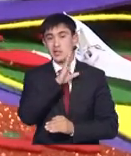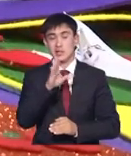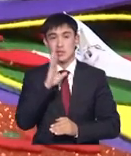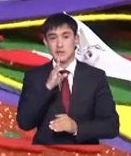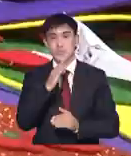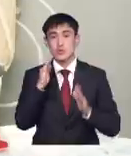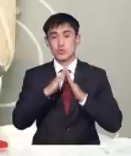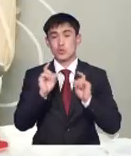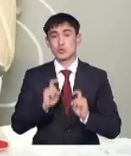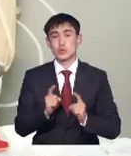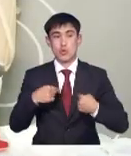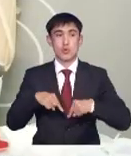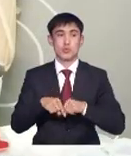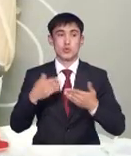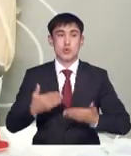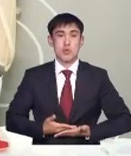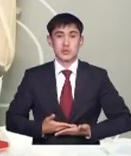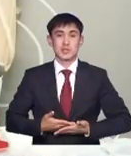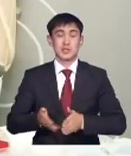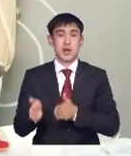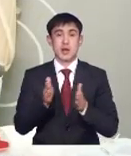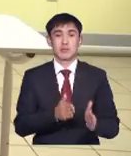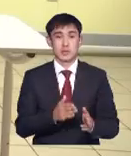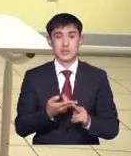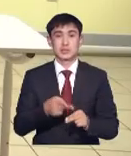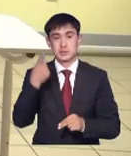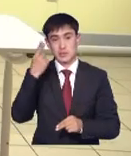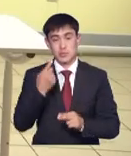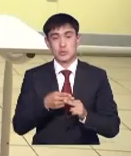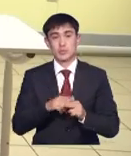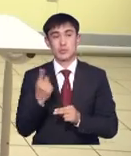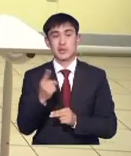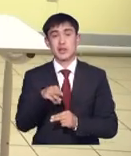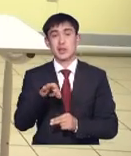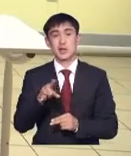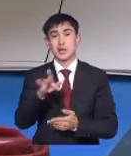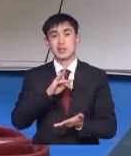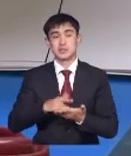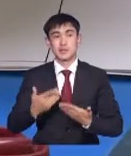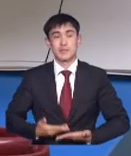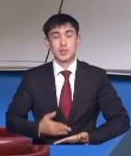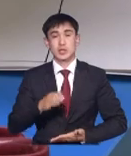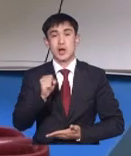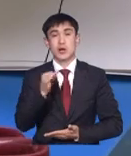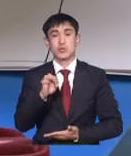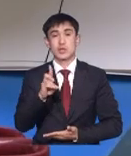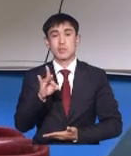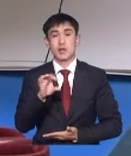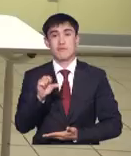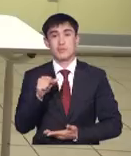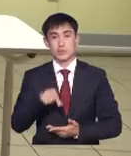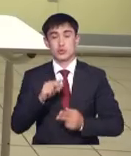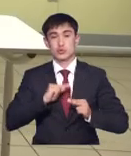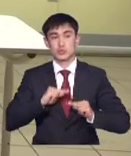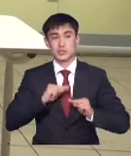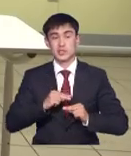үйде отырып, қоғамдық өмірден алшақтап қалып жататыны жасырын емес. Соның бірі Талғар қаласының тұрғыны Айнұр Кәріпбаева. Мұнда